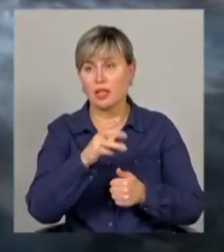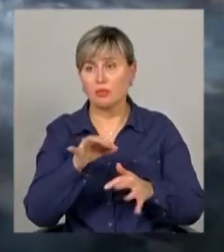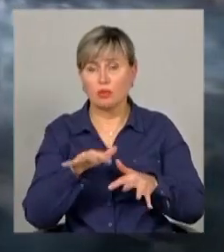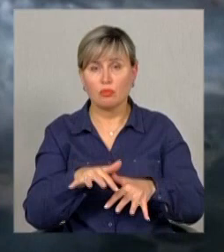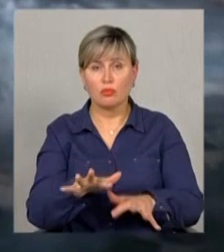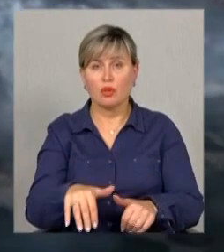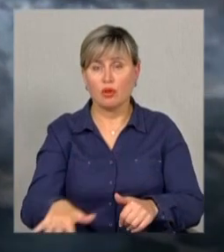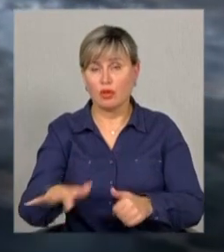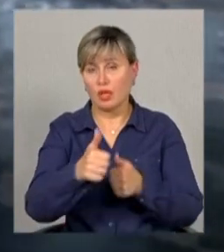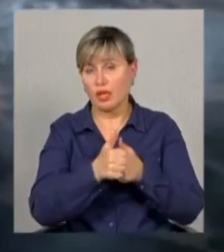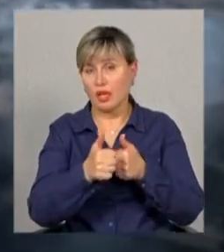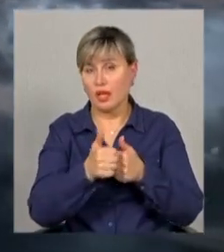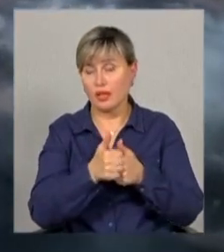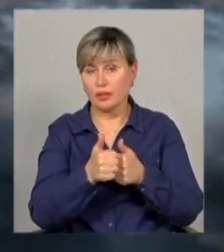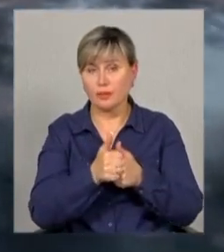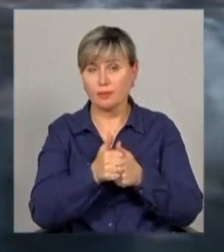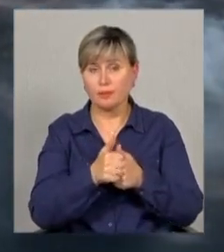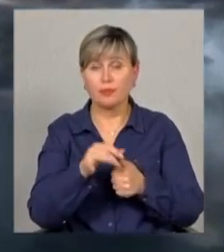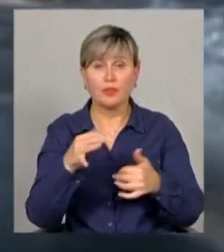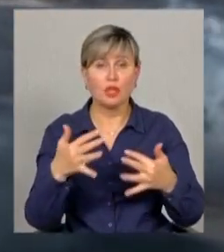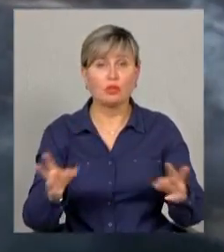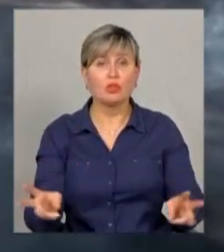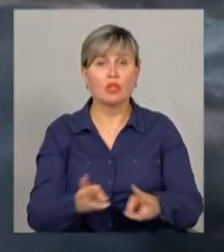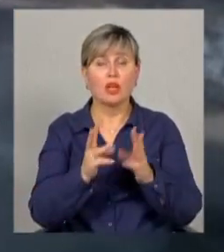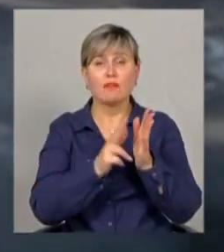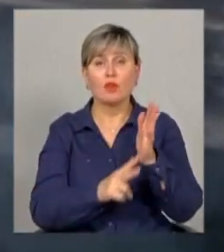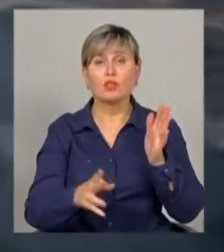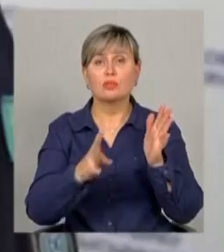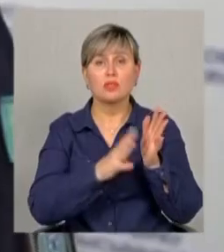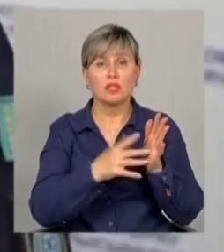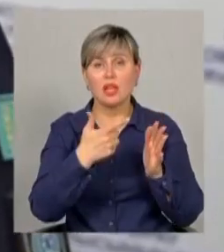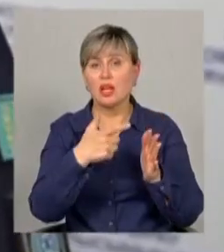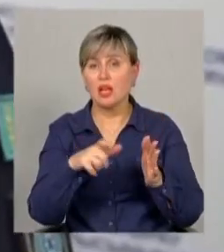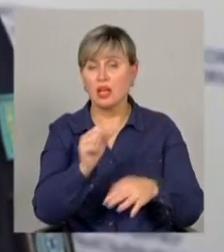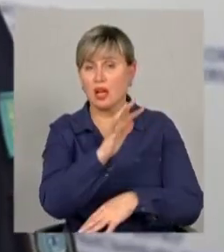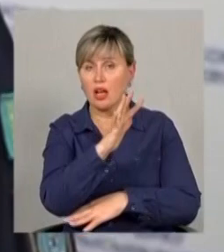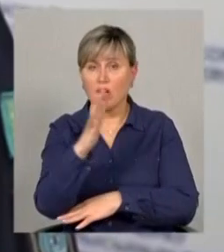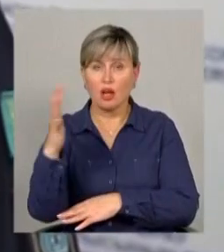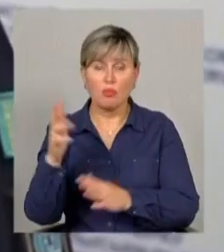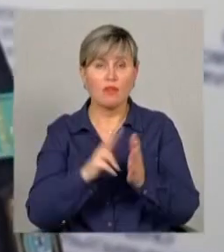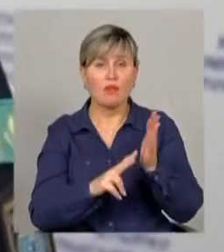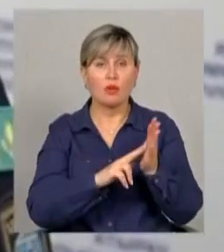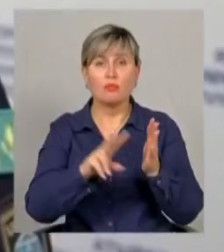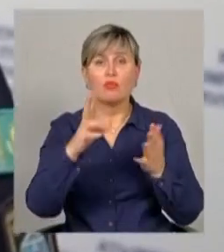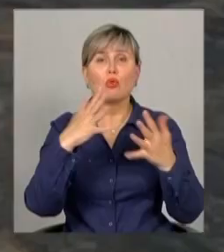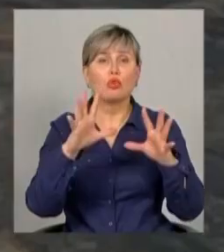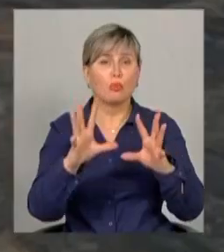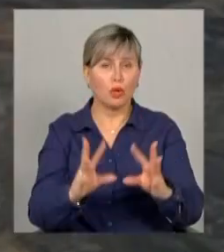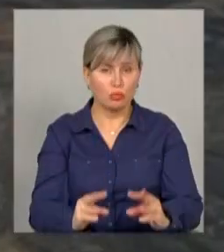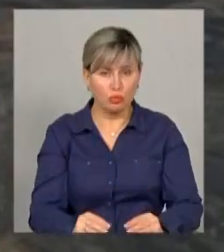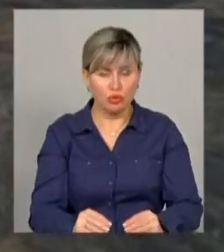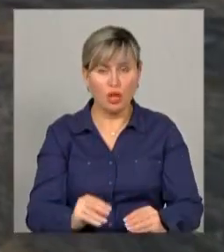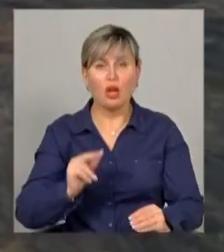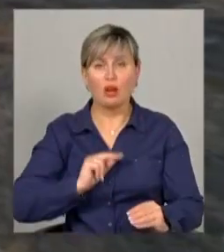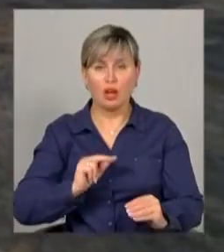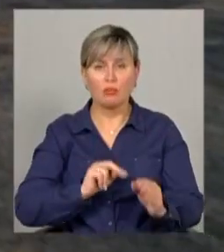территории Акжаикского природного резерва. Уже сгорело 89 гектаров камыша. 82 из них уже потушили. Работы